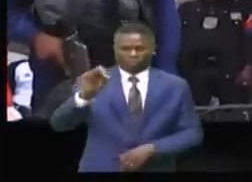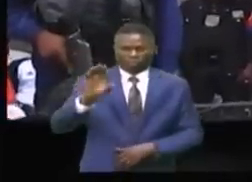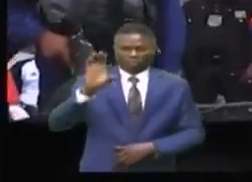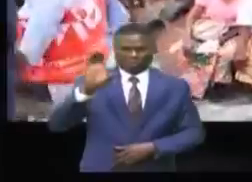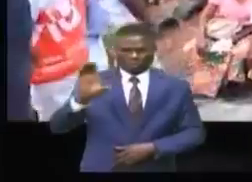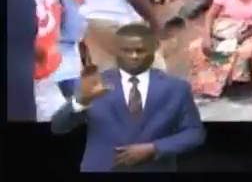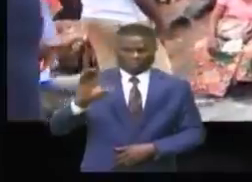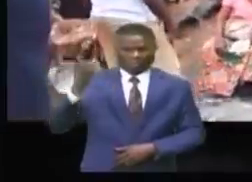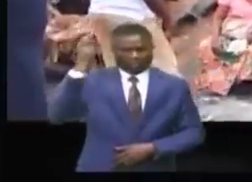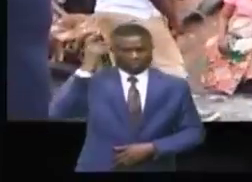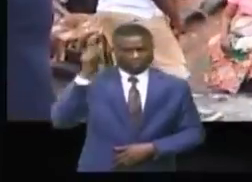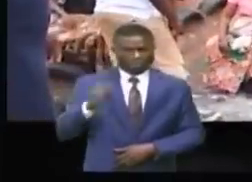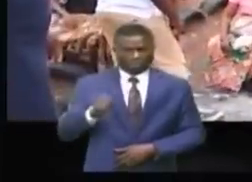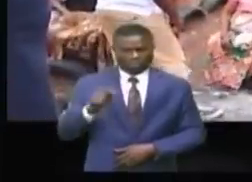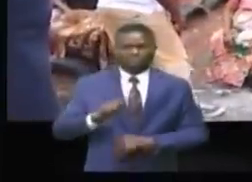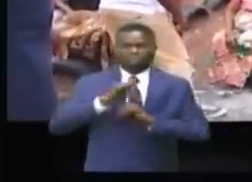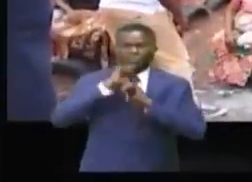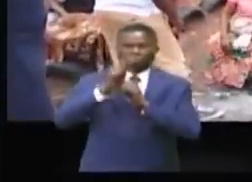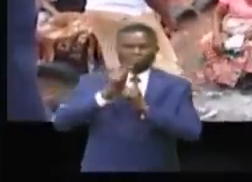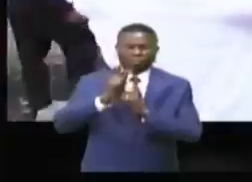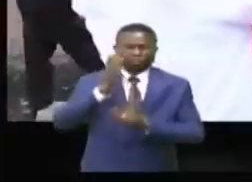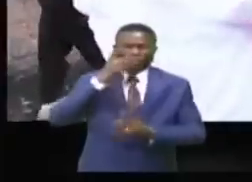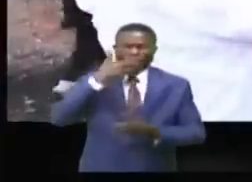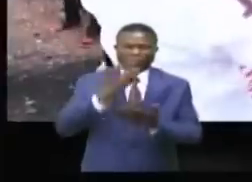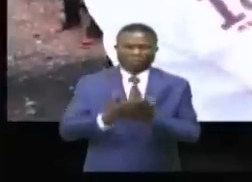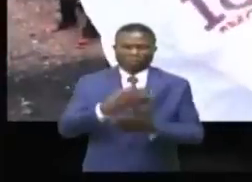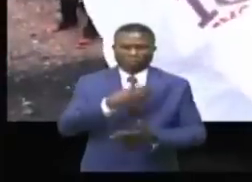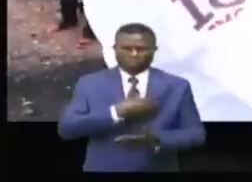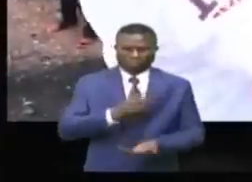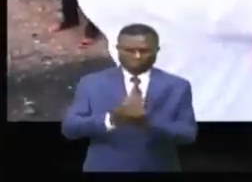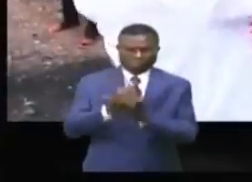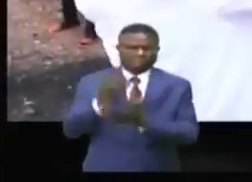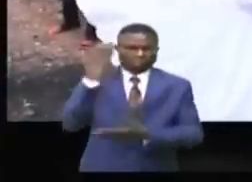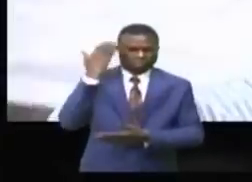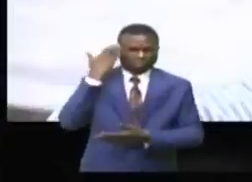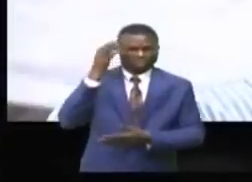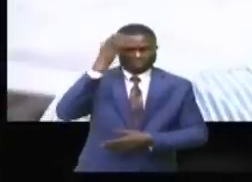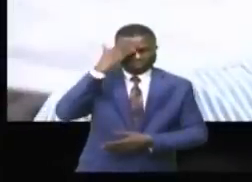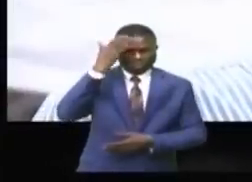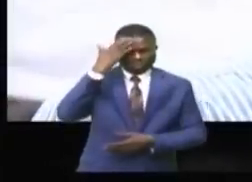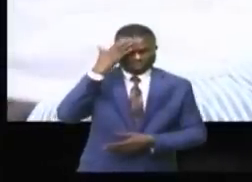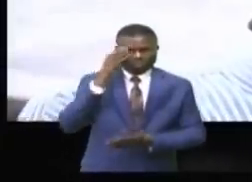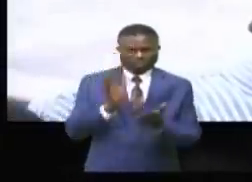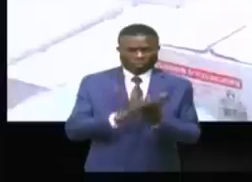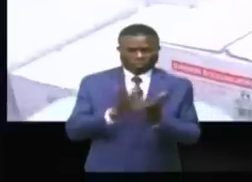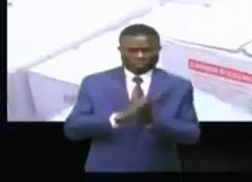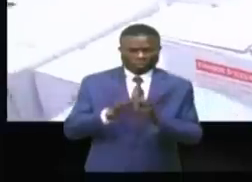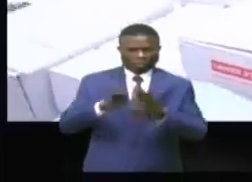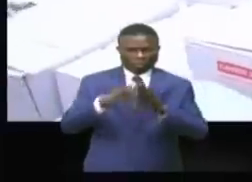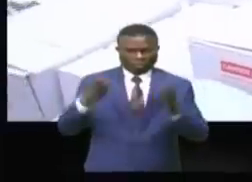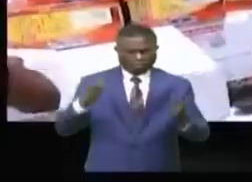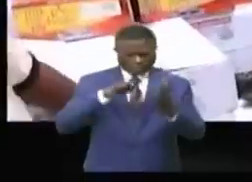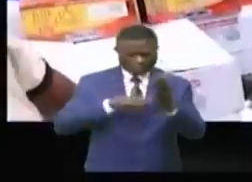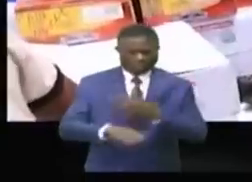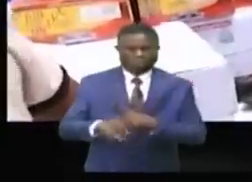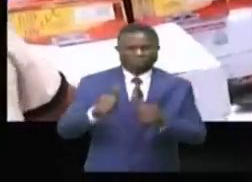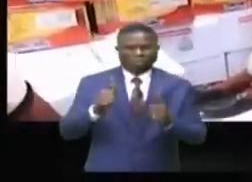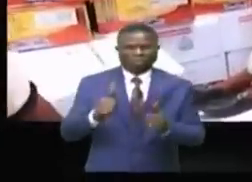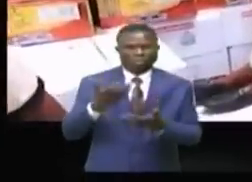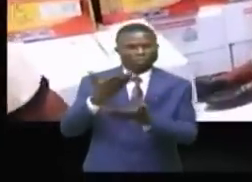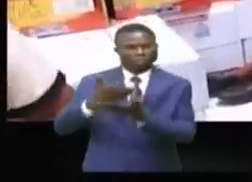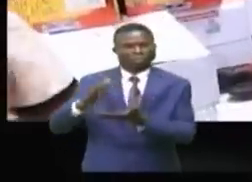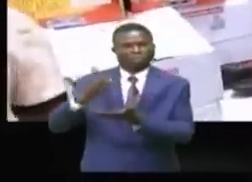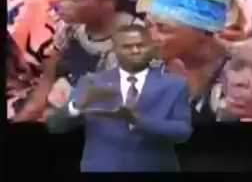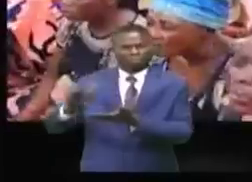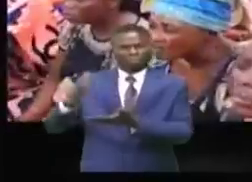capitale. Une action de bonne foi qui a permis aux concernés de connaître une rentrée des classes heureuses. La